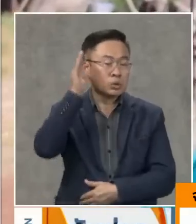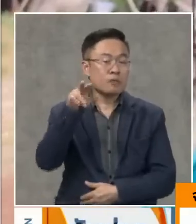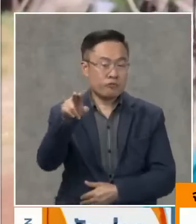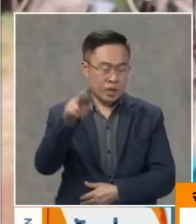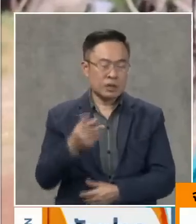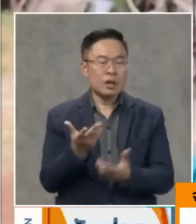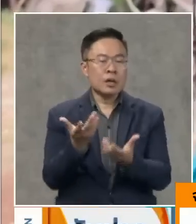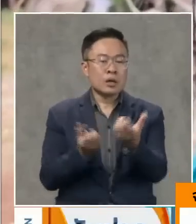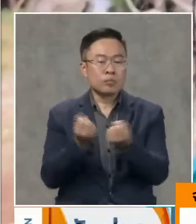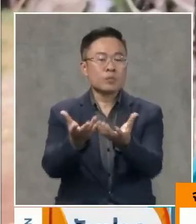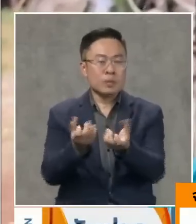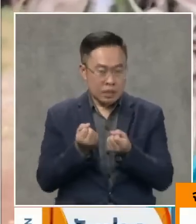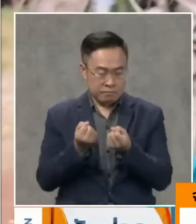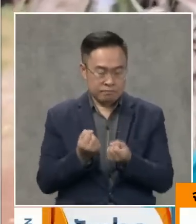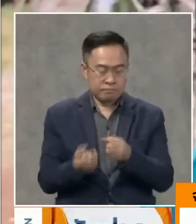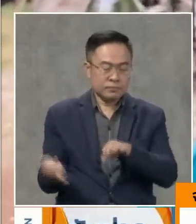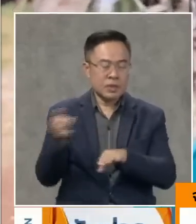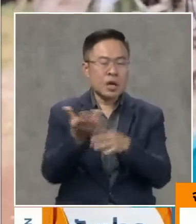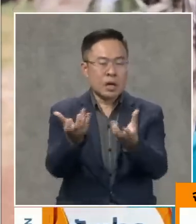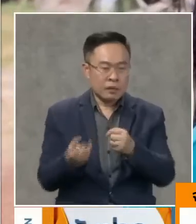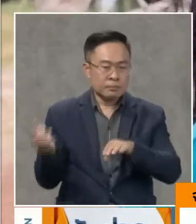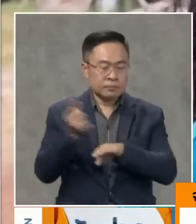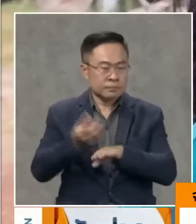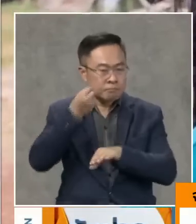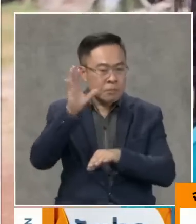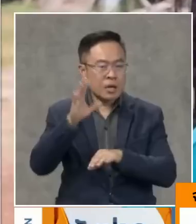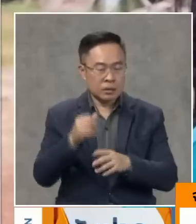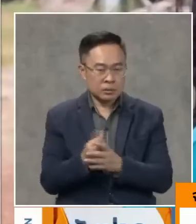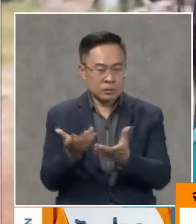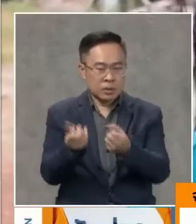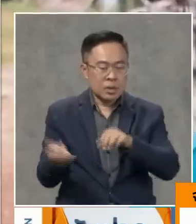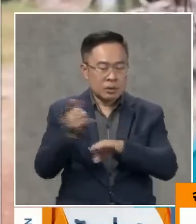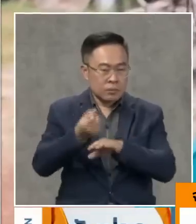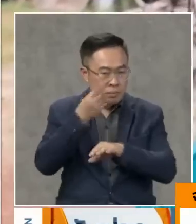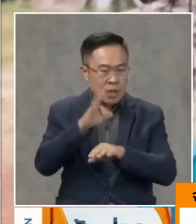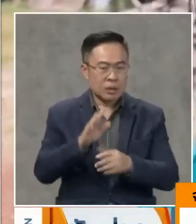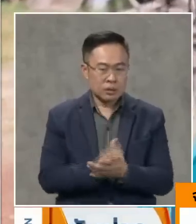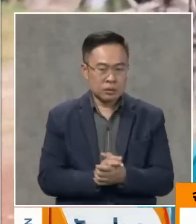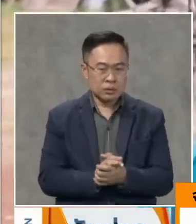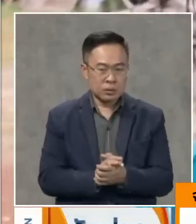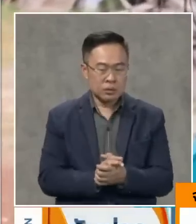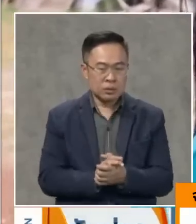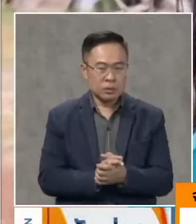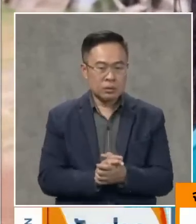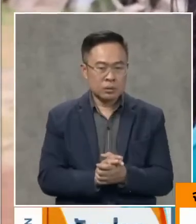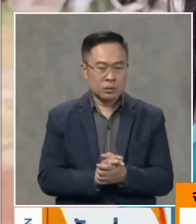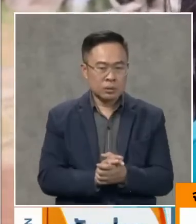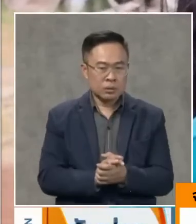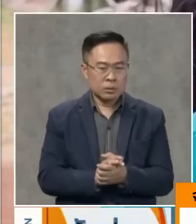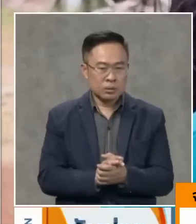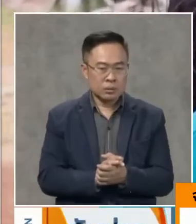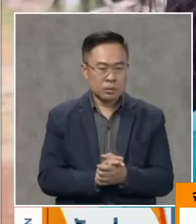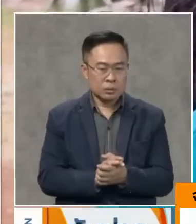จ้า เดี๋ยวคุยกับแฟนมายังไงครับตอนนี้มันคือปรับความเข้าใจกันเรียบร้อยแล้วแม่นบ ่คุยกันตัวร่วมกันละจ้าละที่เนียนต